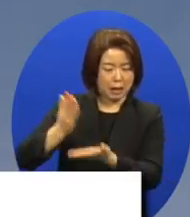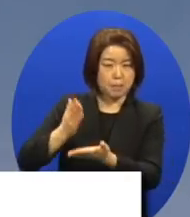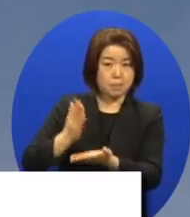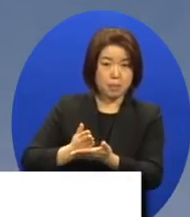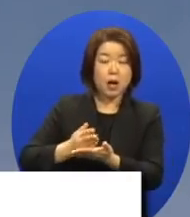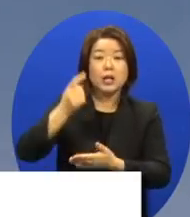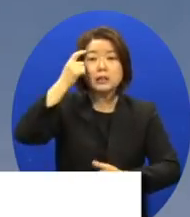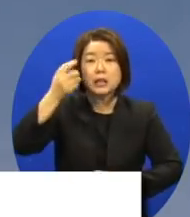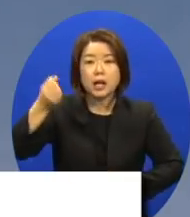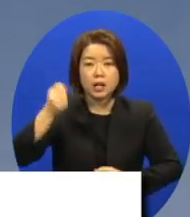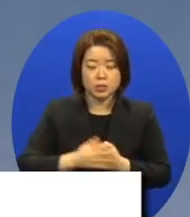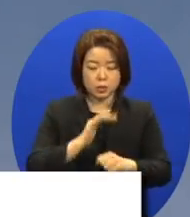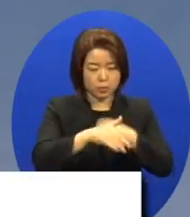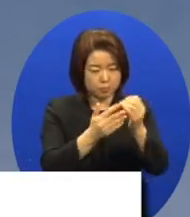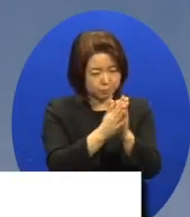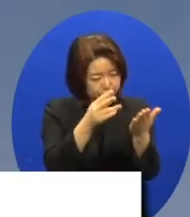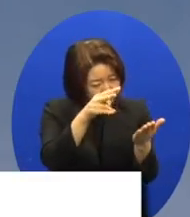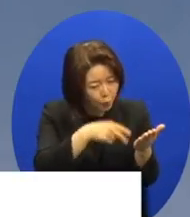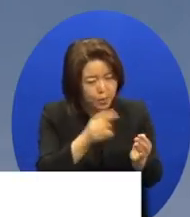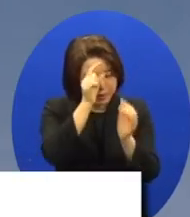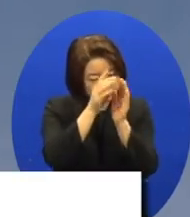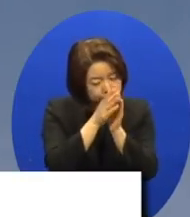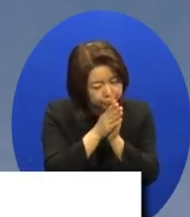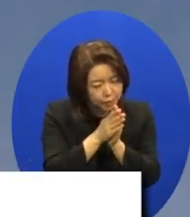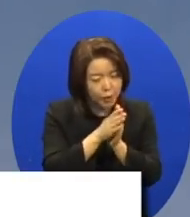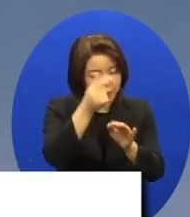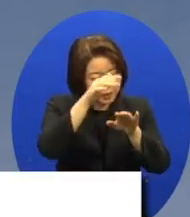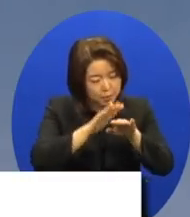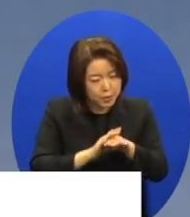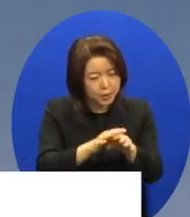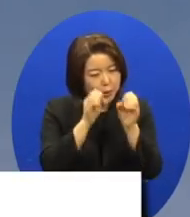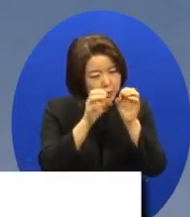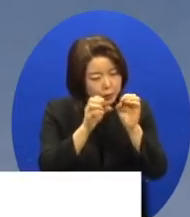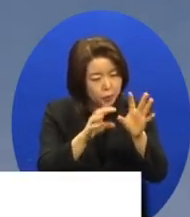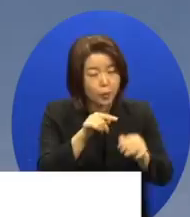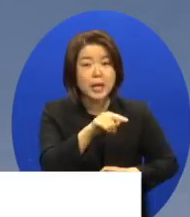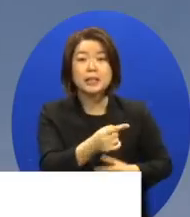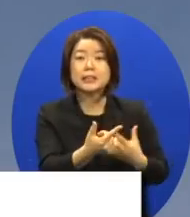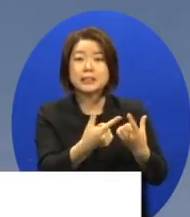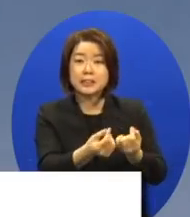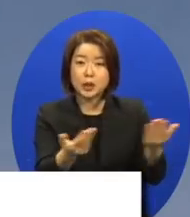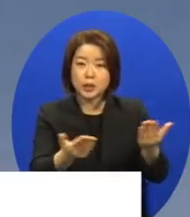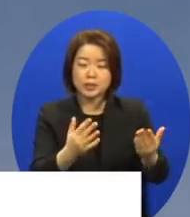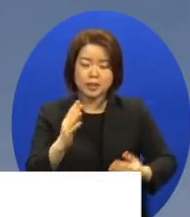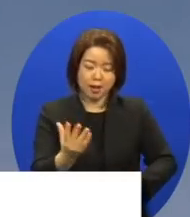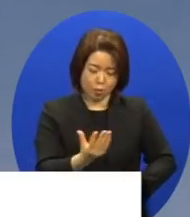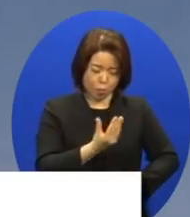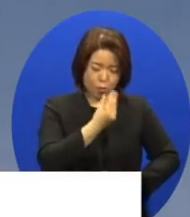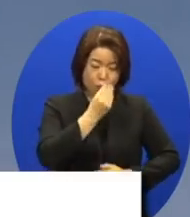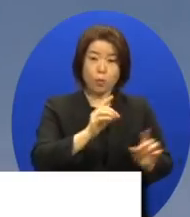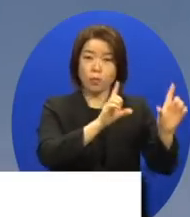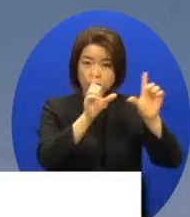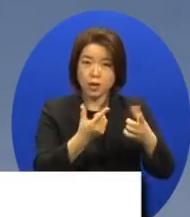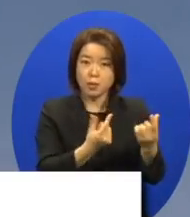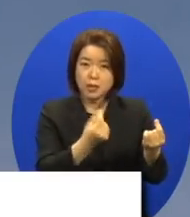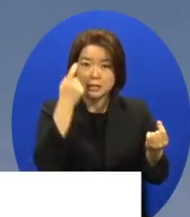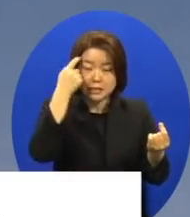성경 보고 기도하고 예배드리고 전도하고 그런 일들은 아주 거룩한 삶이고